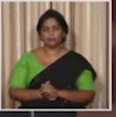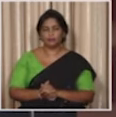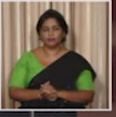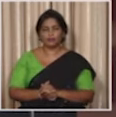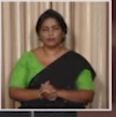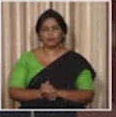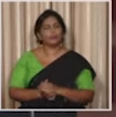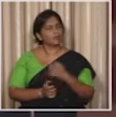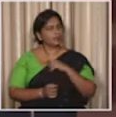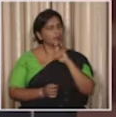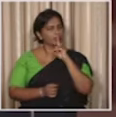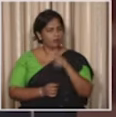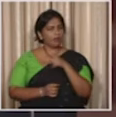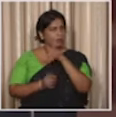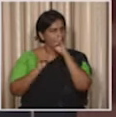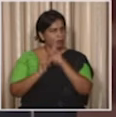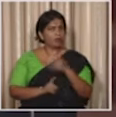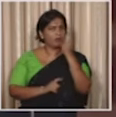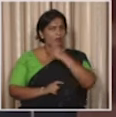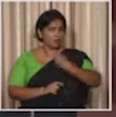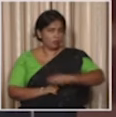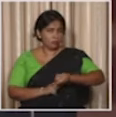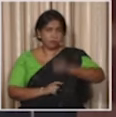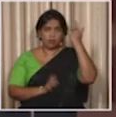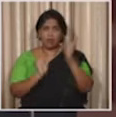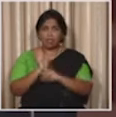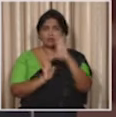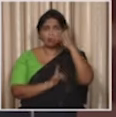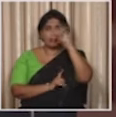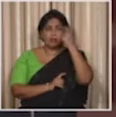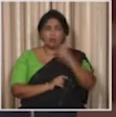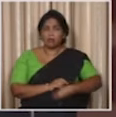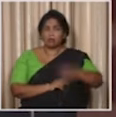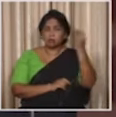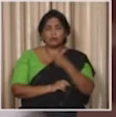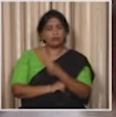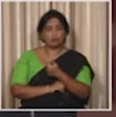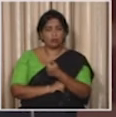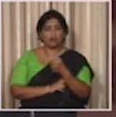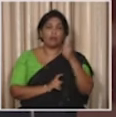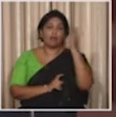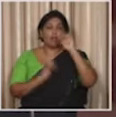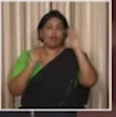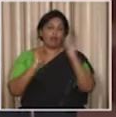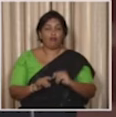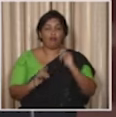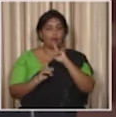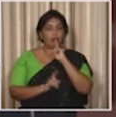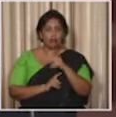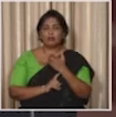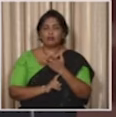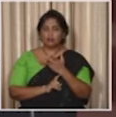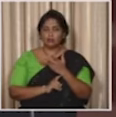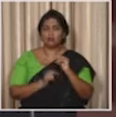Mangga butuh aje gahana meja itu meh budala lebi utuh dah. Meja ini apa dia ada pelita di kerja anda kira?